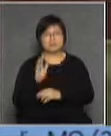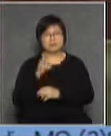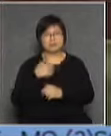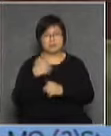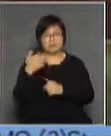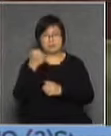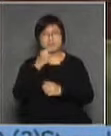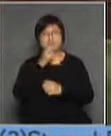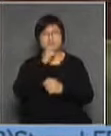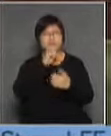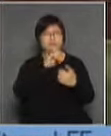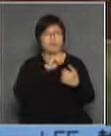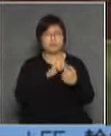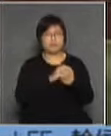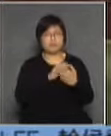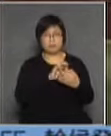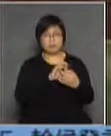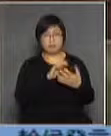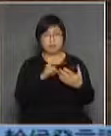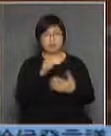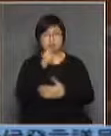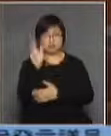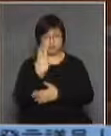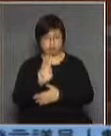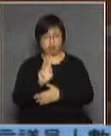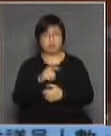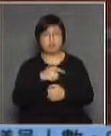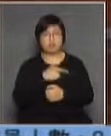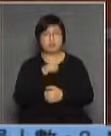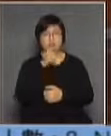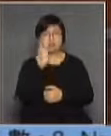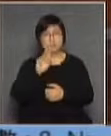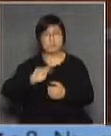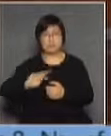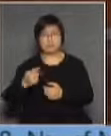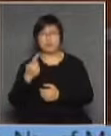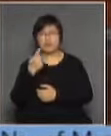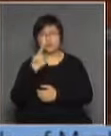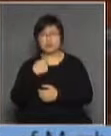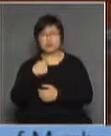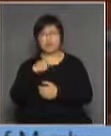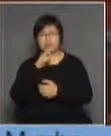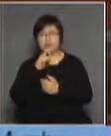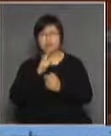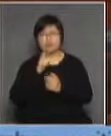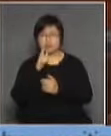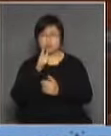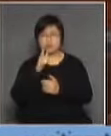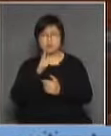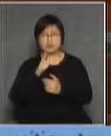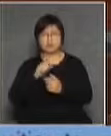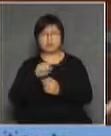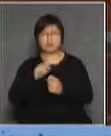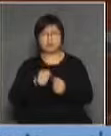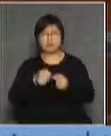主席，有關這個鉛水啊，同埋呢個鉛水變成呢個血含鉛嘅問題嘅惡化咧，